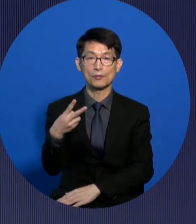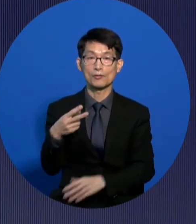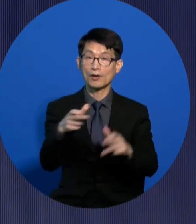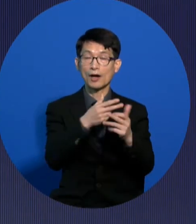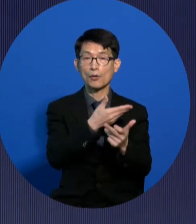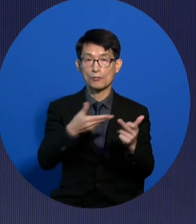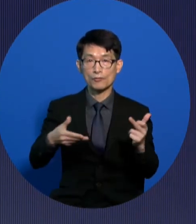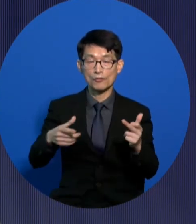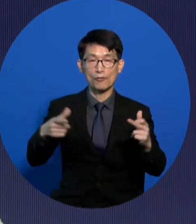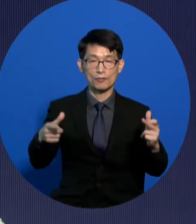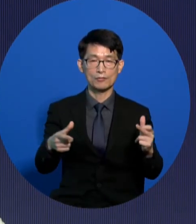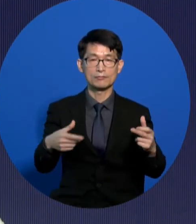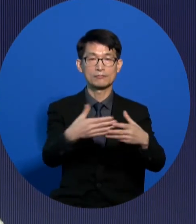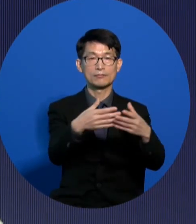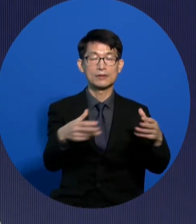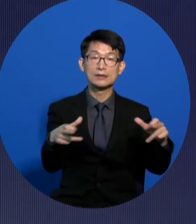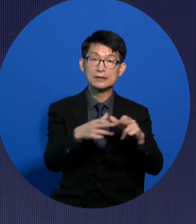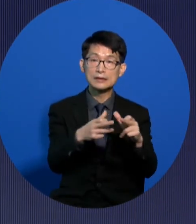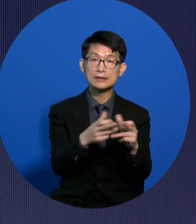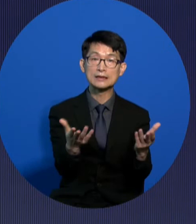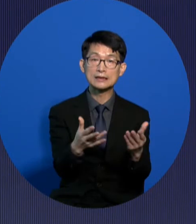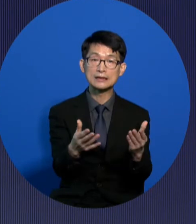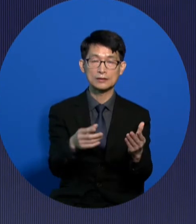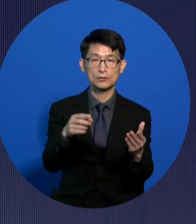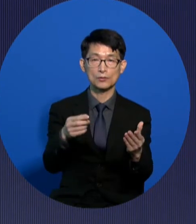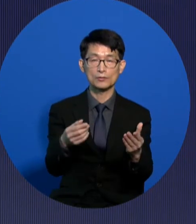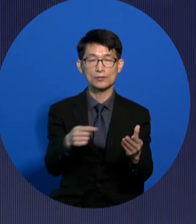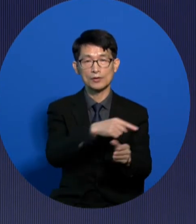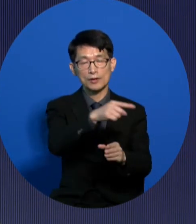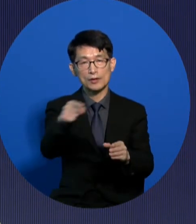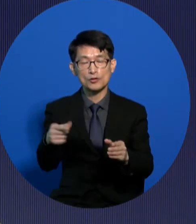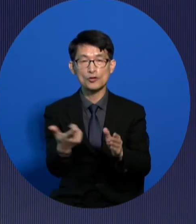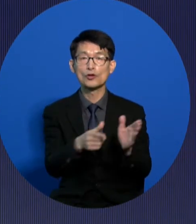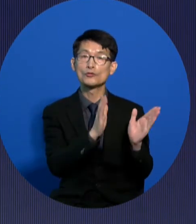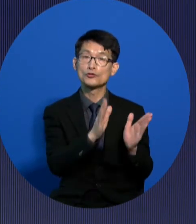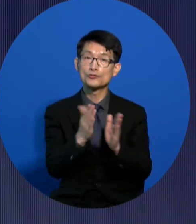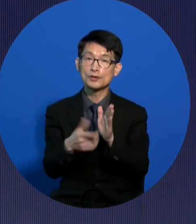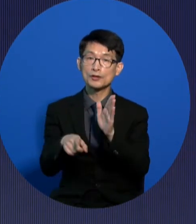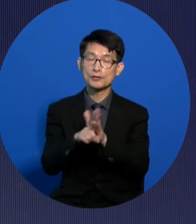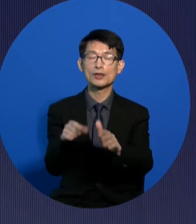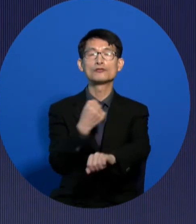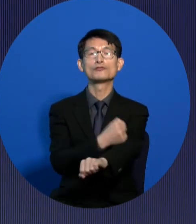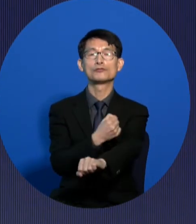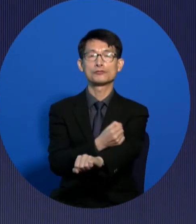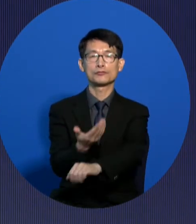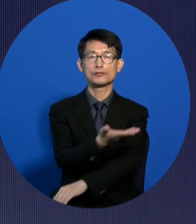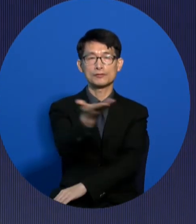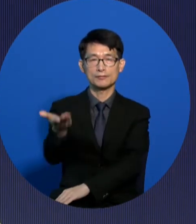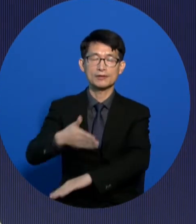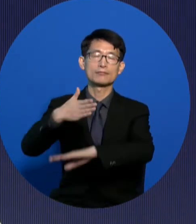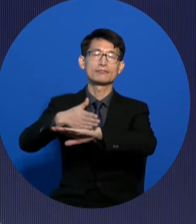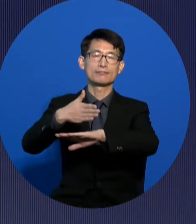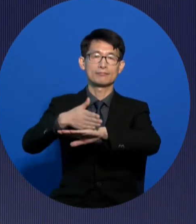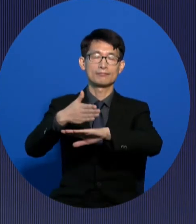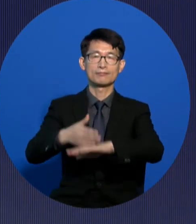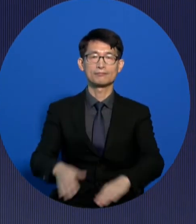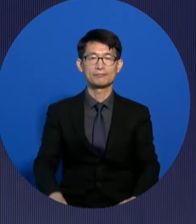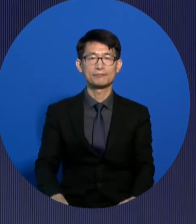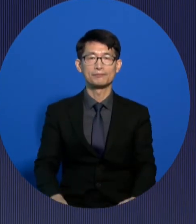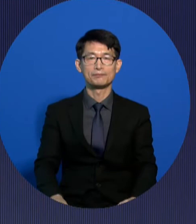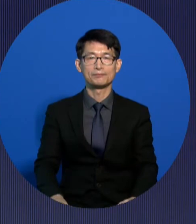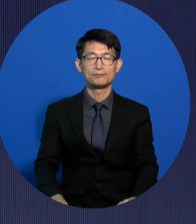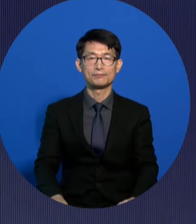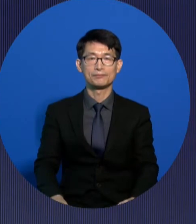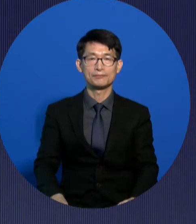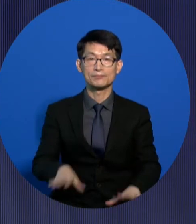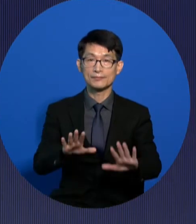나와서 경로장애과 우리 과장님을 비롯한 관계자분들께 감사드리고요. 또한 이